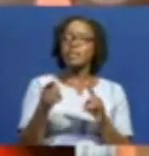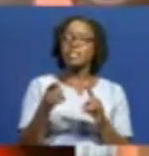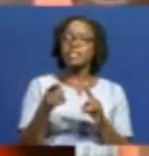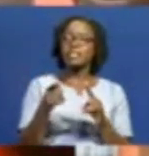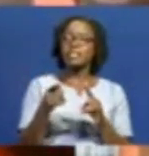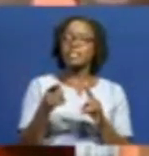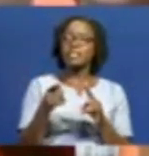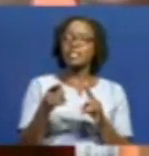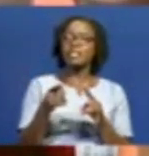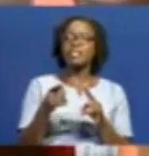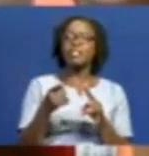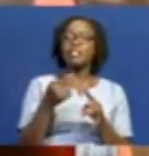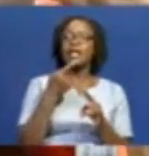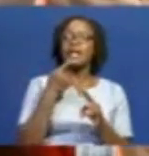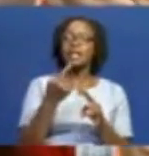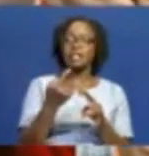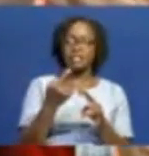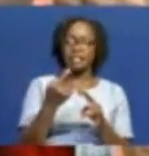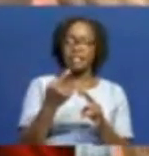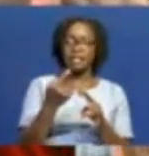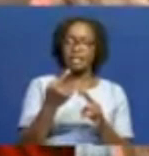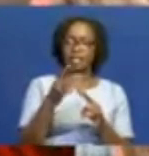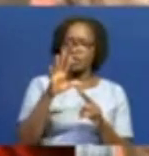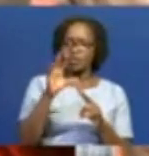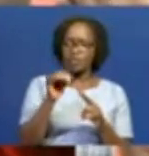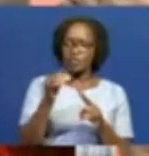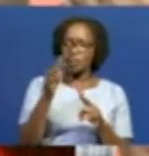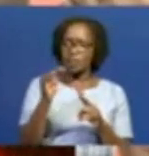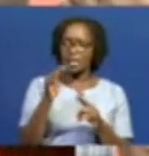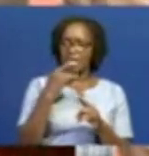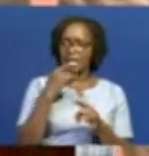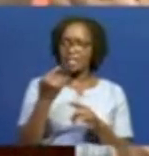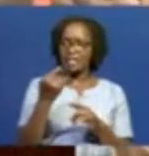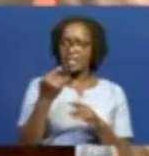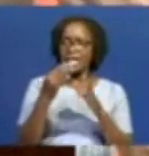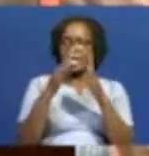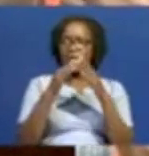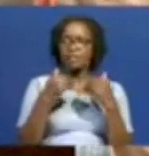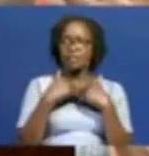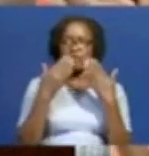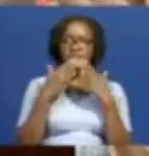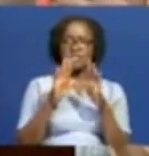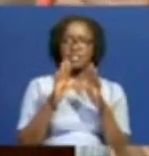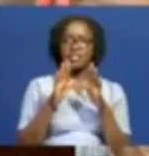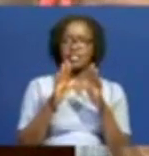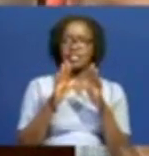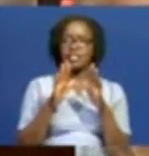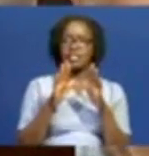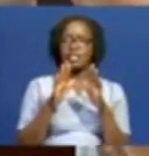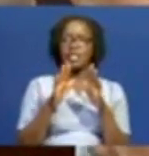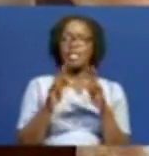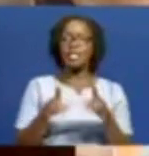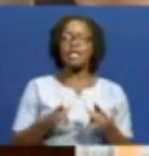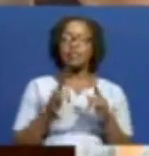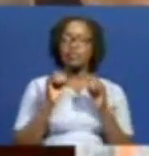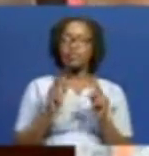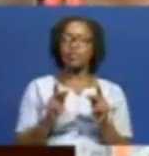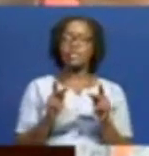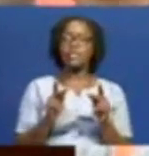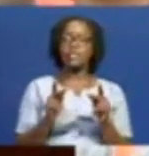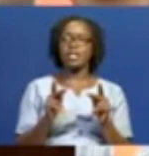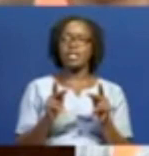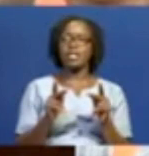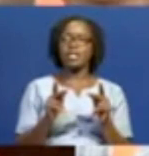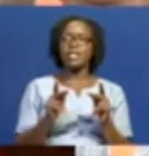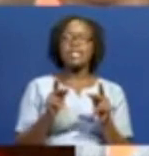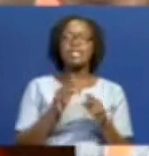50 kwa 140. Alafu akona nyumba ameshajenga nyumba amekamilisha, anajua maisha yake ni sawa. Katika hivi